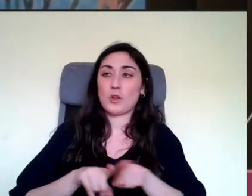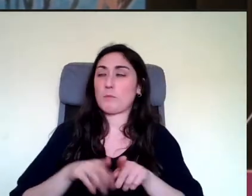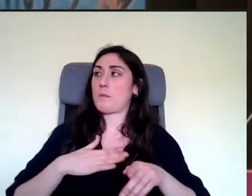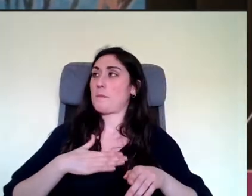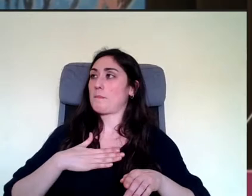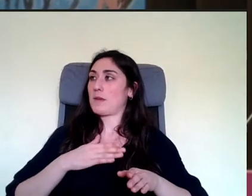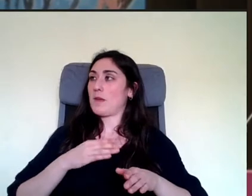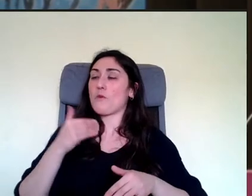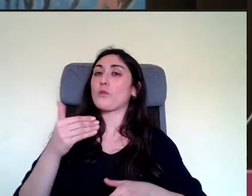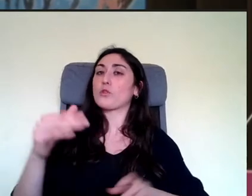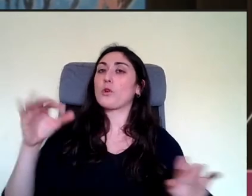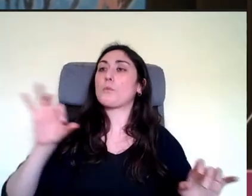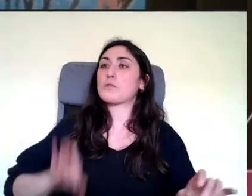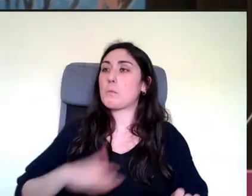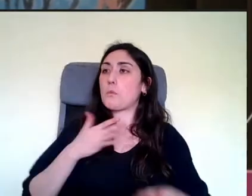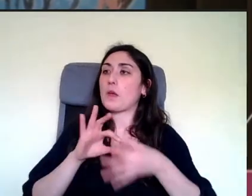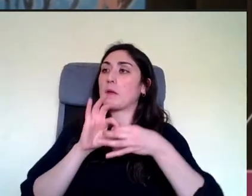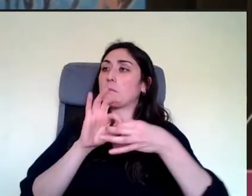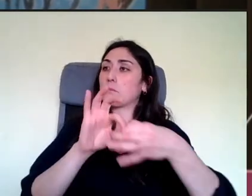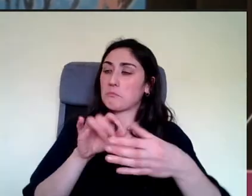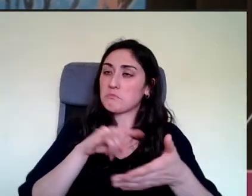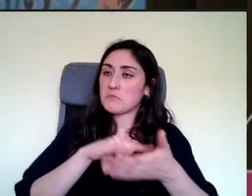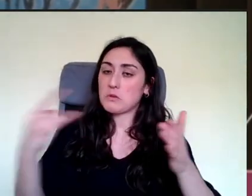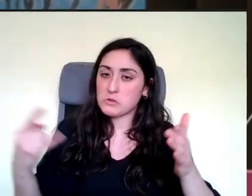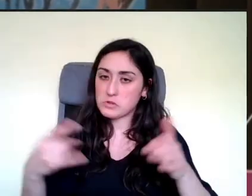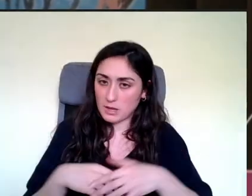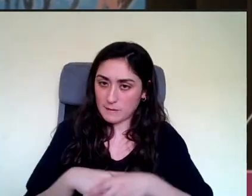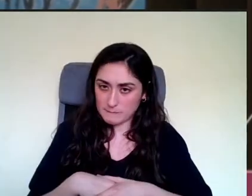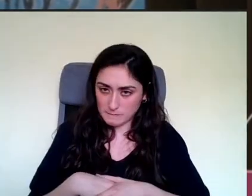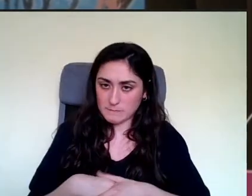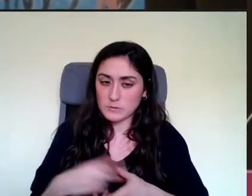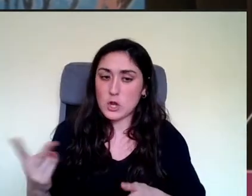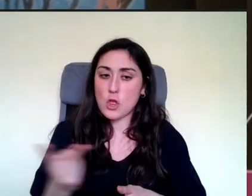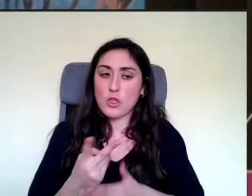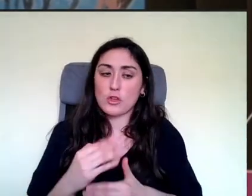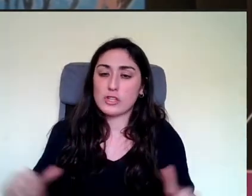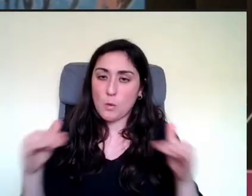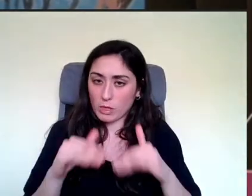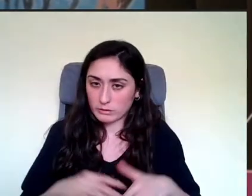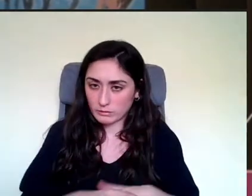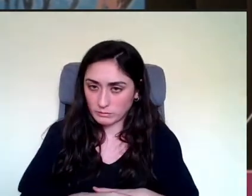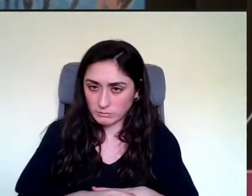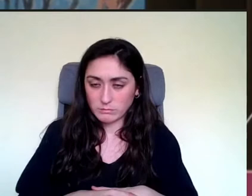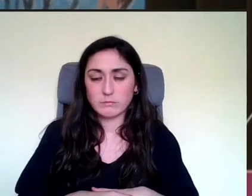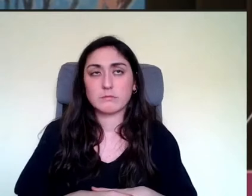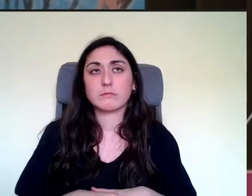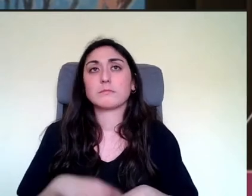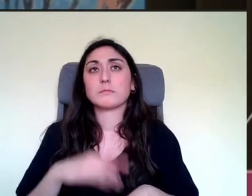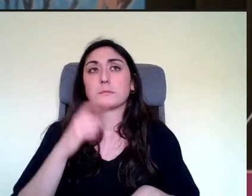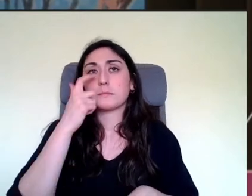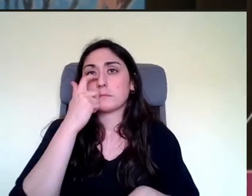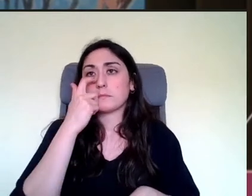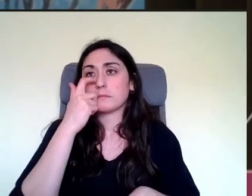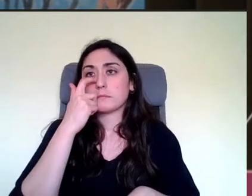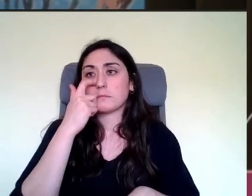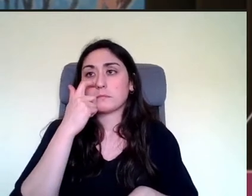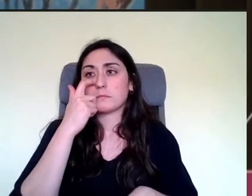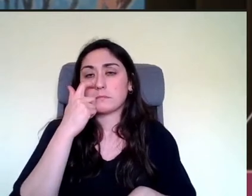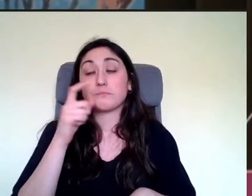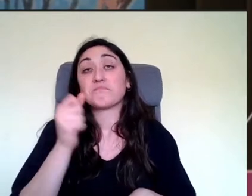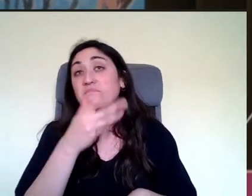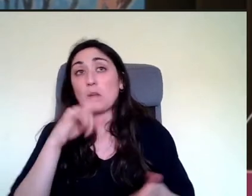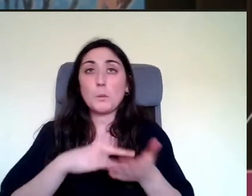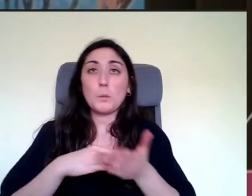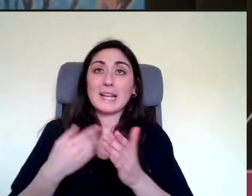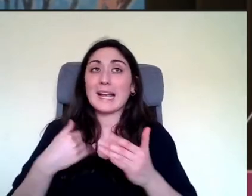aquí. Ja hem fet, hem començat ja fent algun projecte amb uns instituts de secundària, amb el Nicola Copèrnic, i